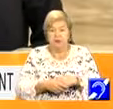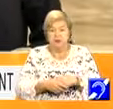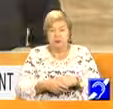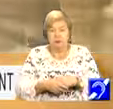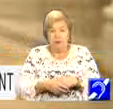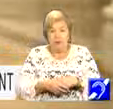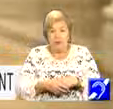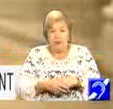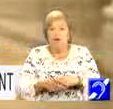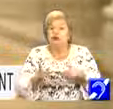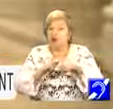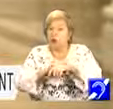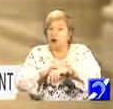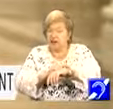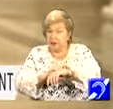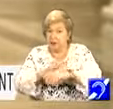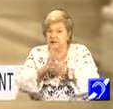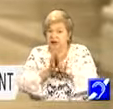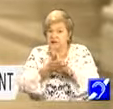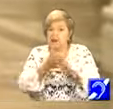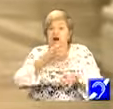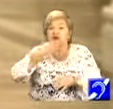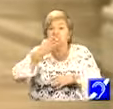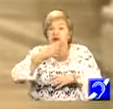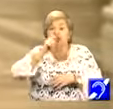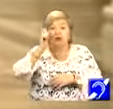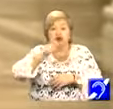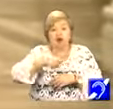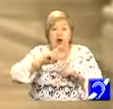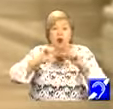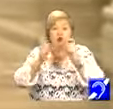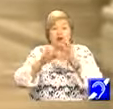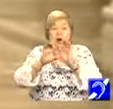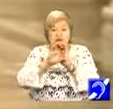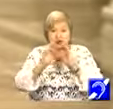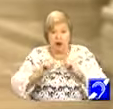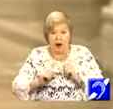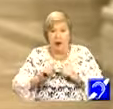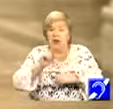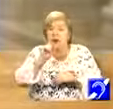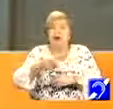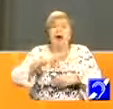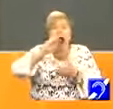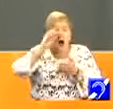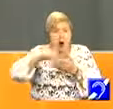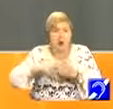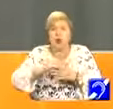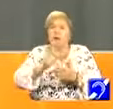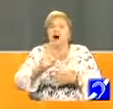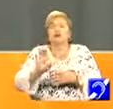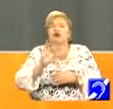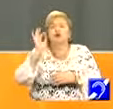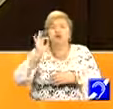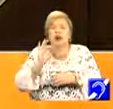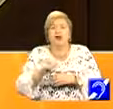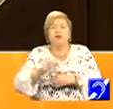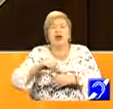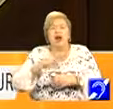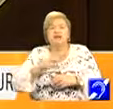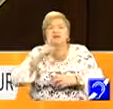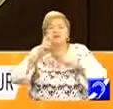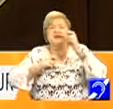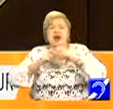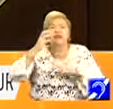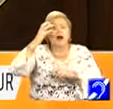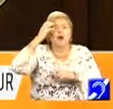Bun găsit, în urmă cu puțin timp s-a încheiat ședința judecătorilor CCR. Aceștia au admis în unanimitate că există un conflict între guvern